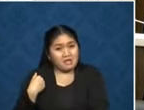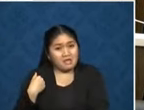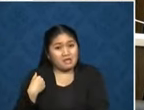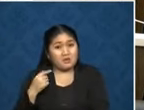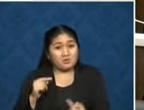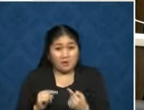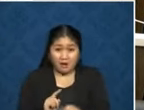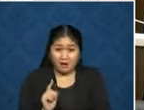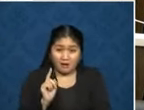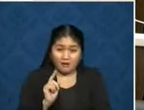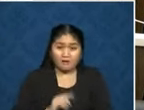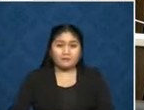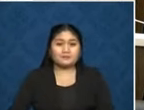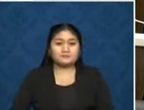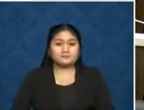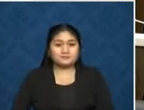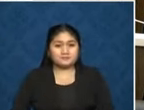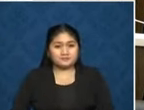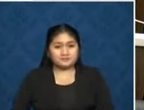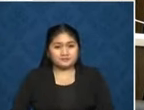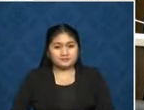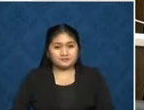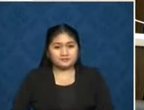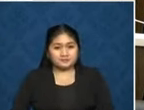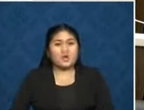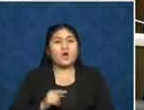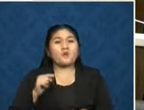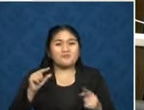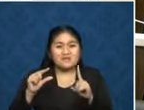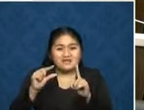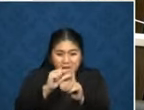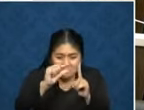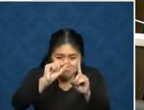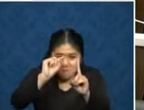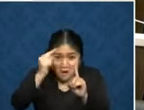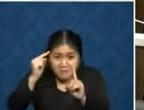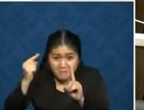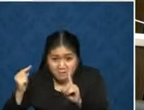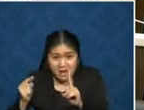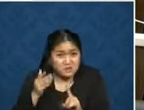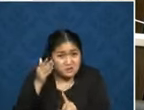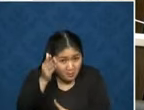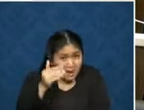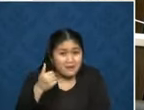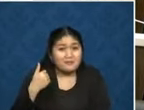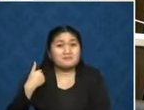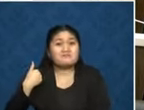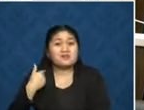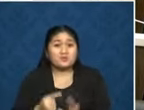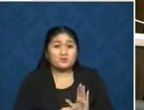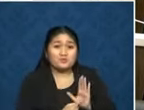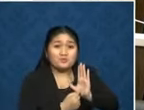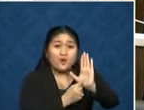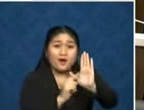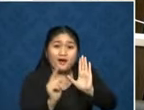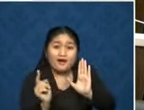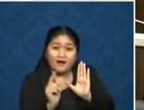ที่เราเกิดจะมีภาษาใหม่เกิดขึ้นในโลกอนาคตข้างหน้าเช่น